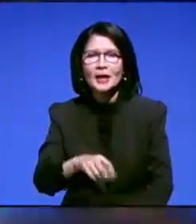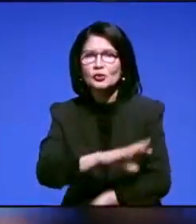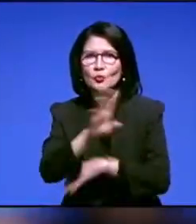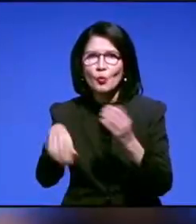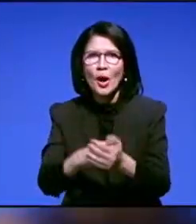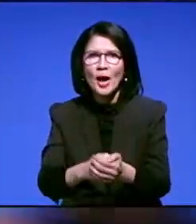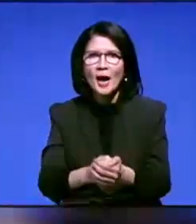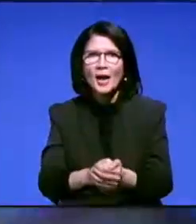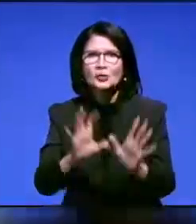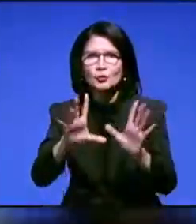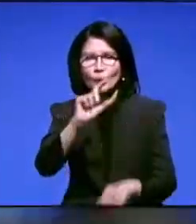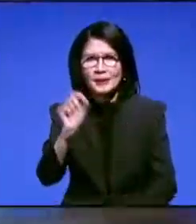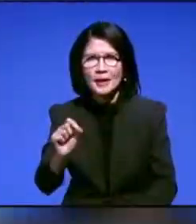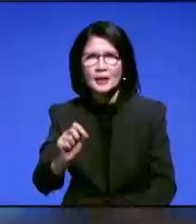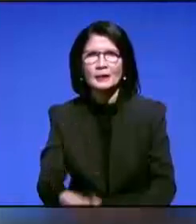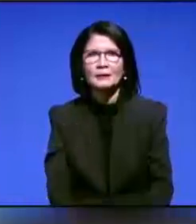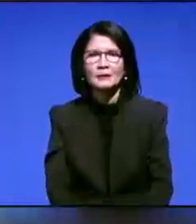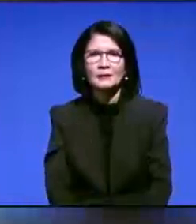10%.